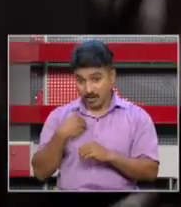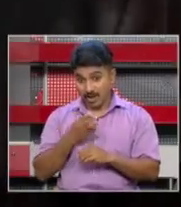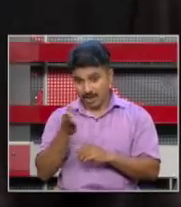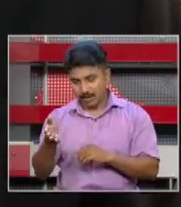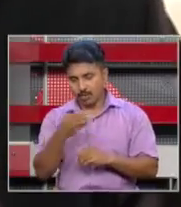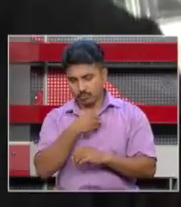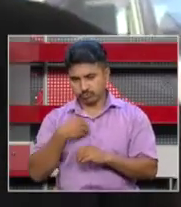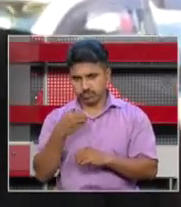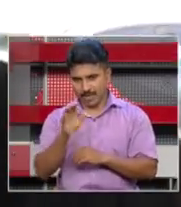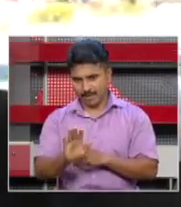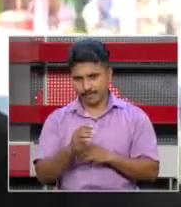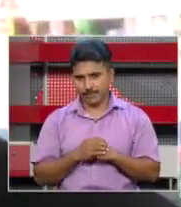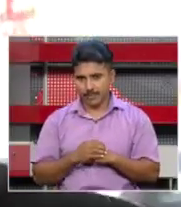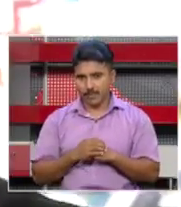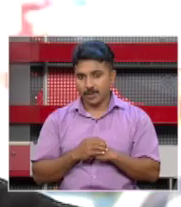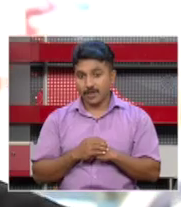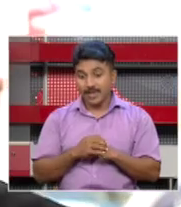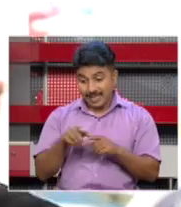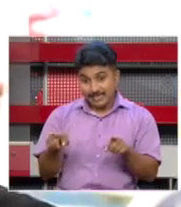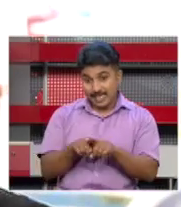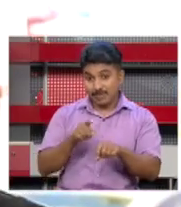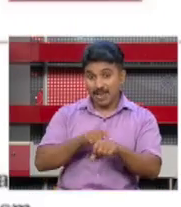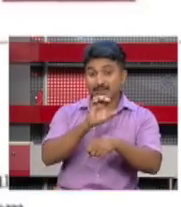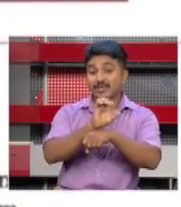റമ്പാൻ. അതേസമയം താക്കീത് നൽകുക മാത്രമാണ്